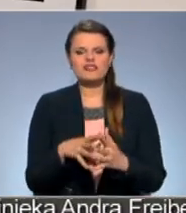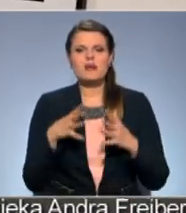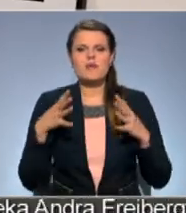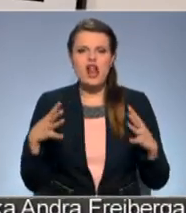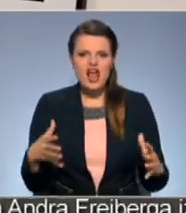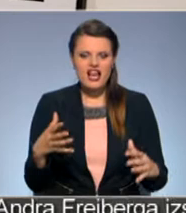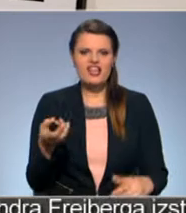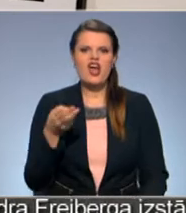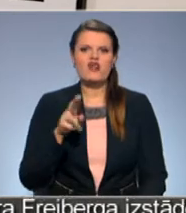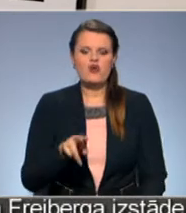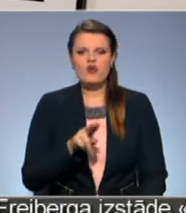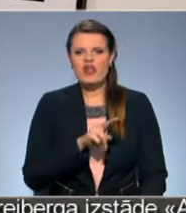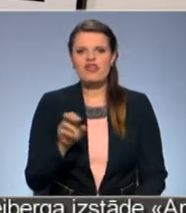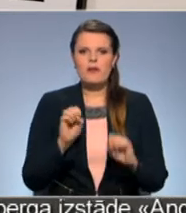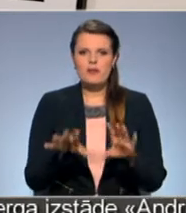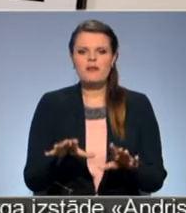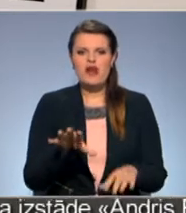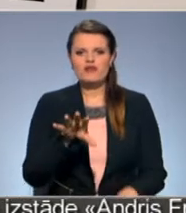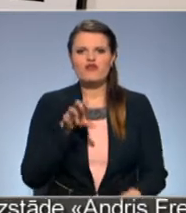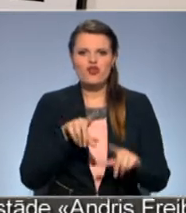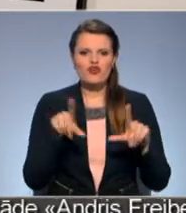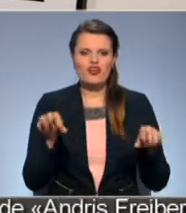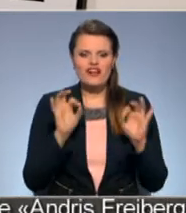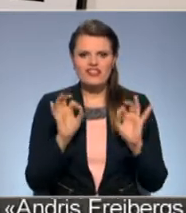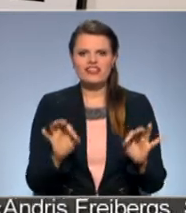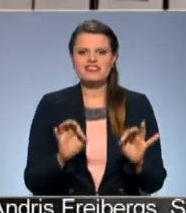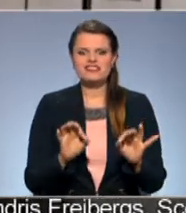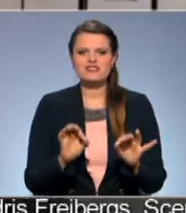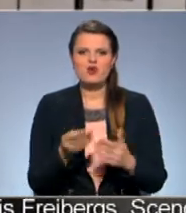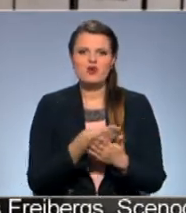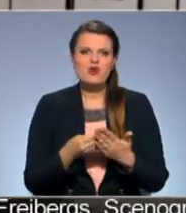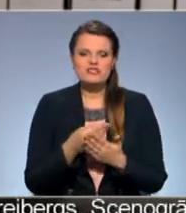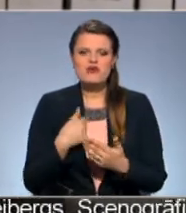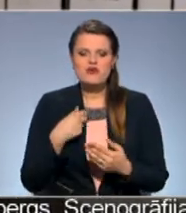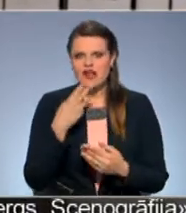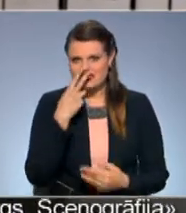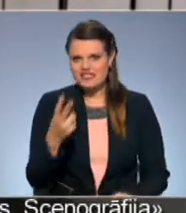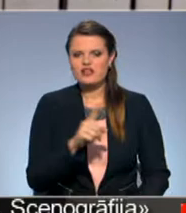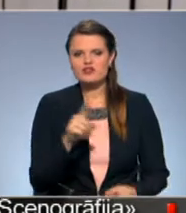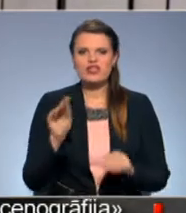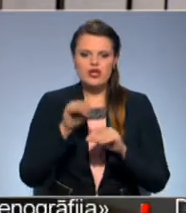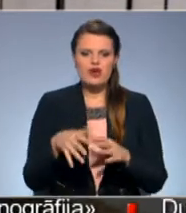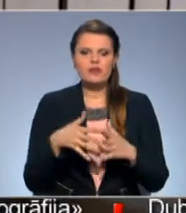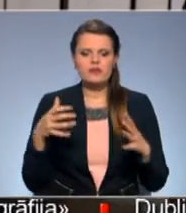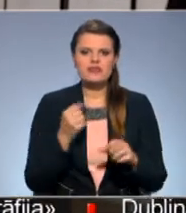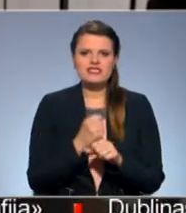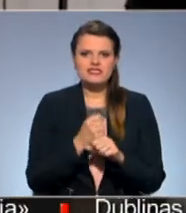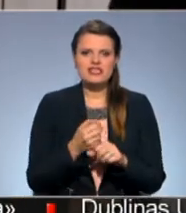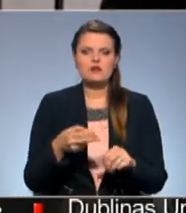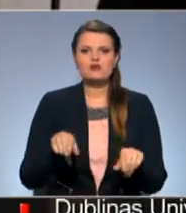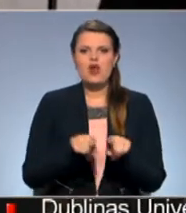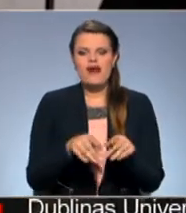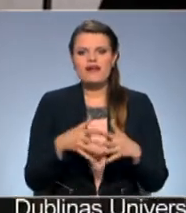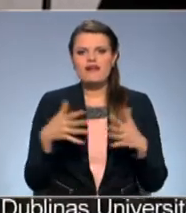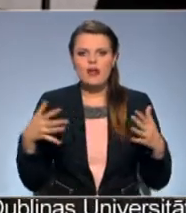nu, nepamēt to fotografiju īsto sūtību. Es redzu, ka ir ieguldīts milzīgs darbs un arī